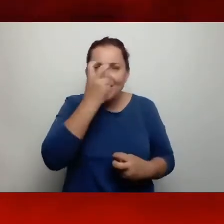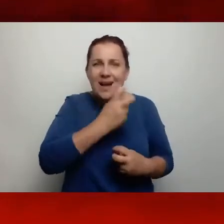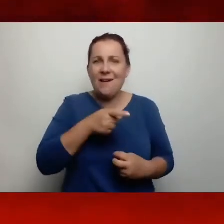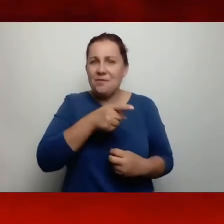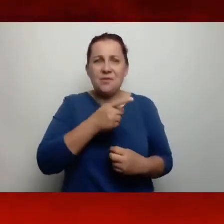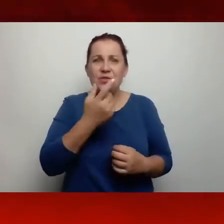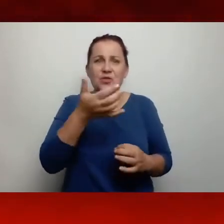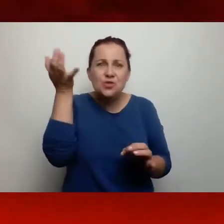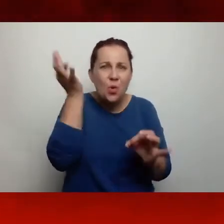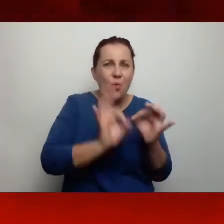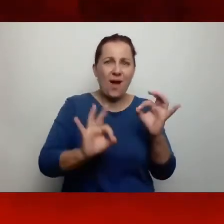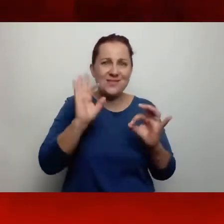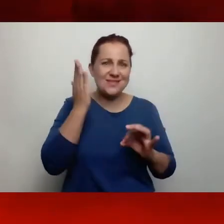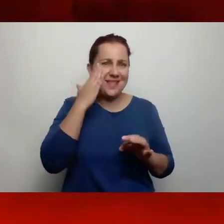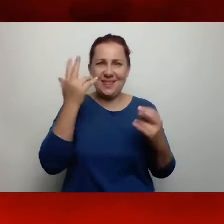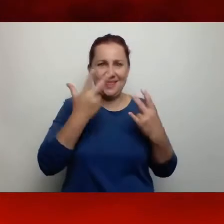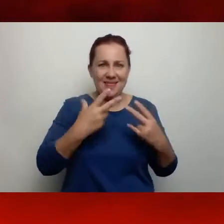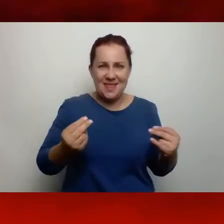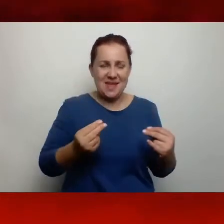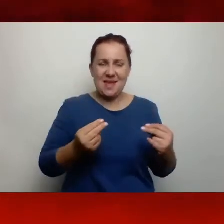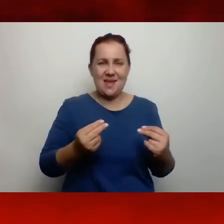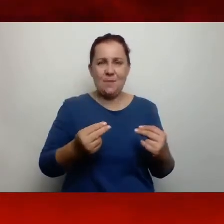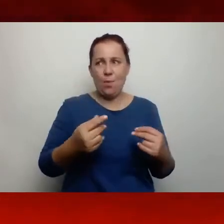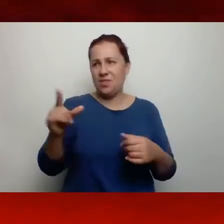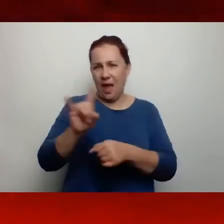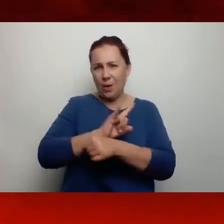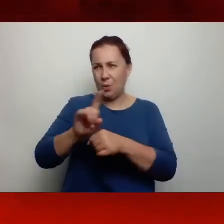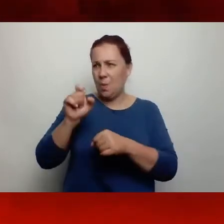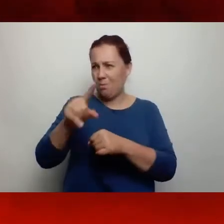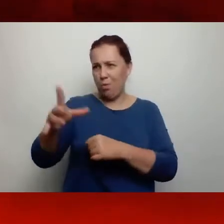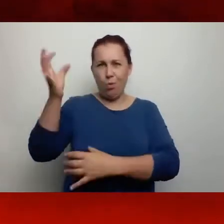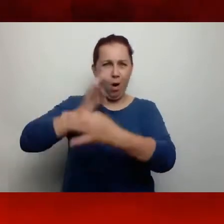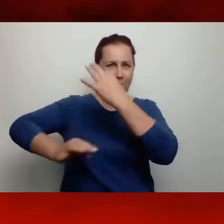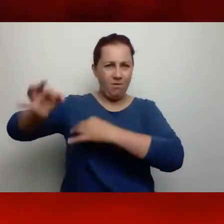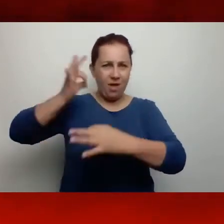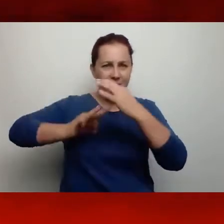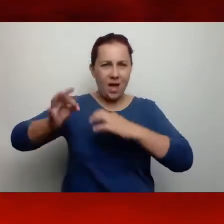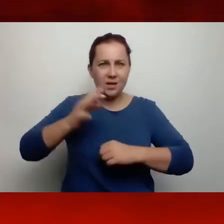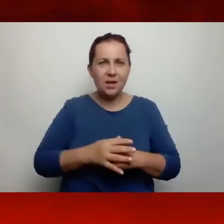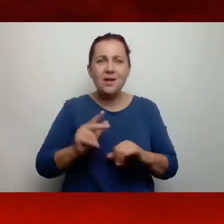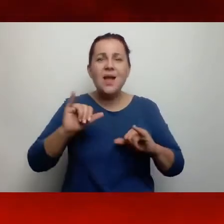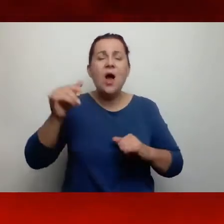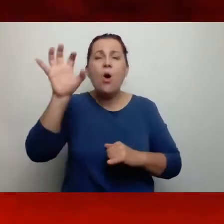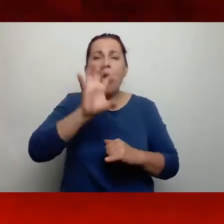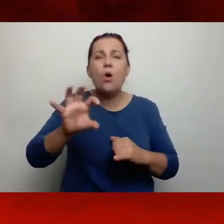może nie na anegdocie, bo to jest dostępne na YouTubie, to o oglądaniu meczu